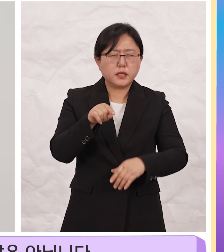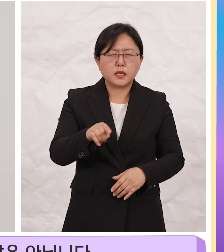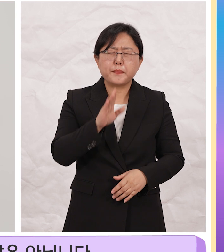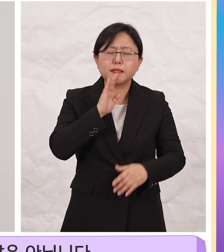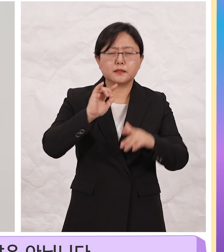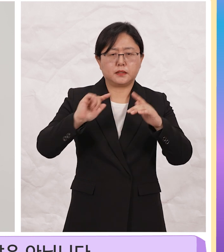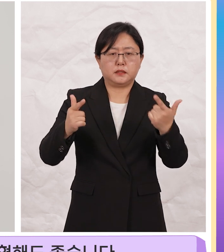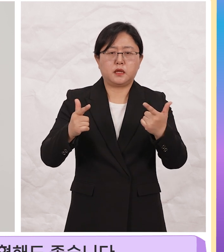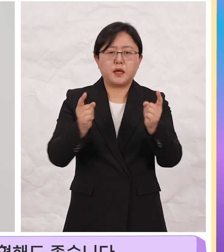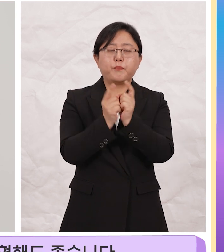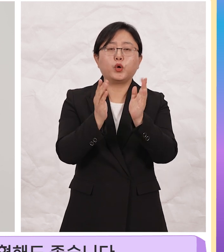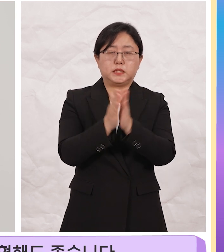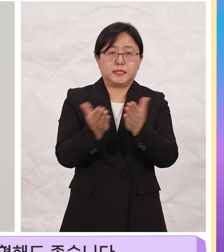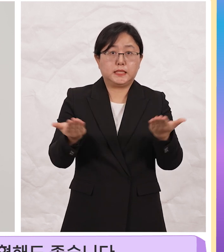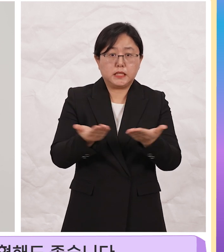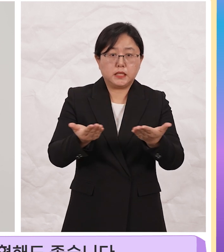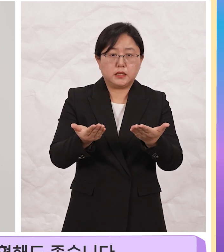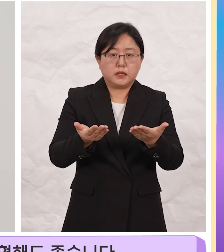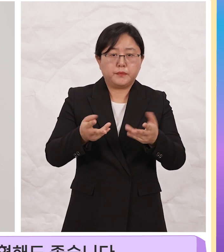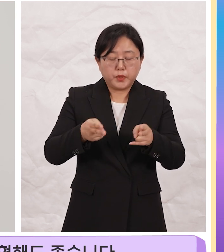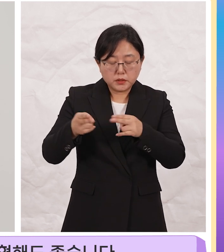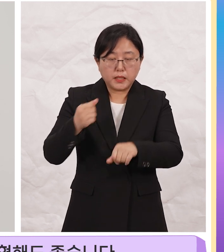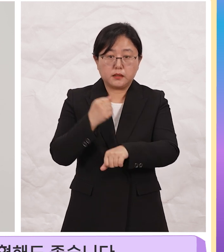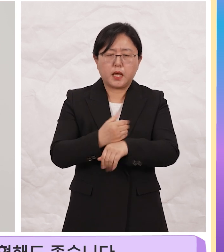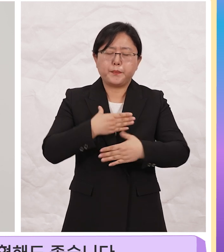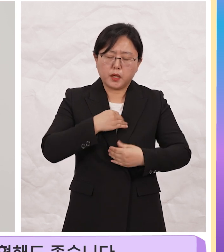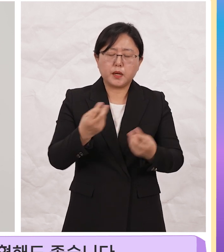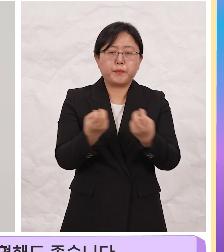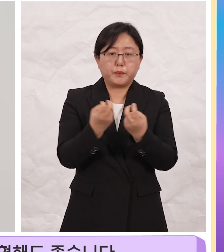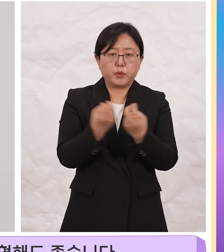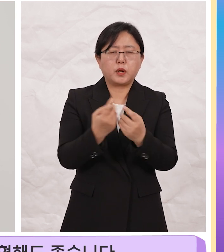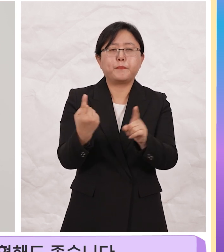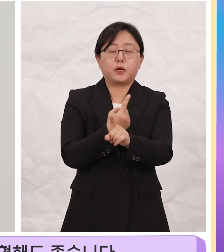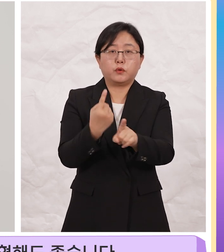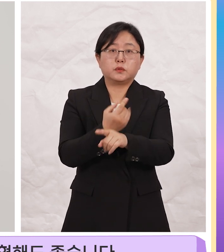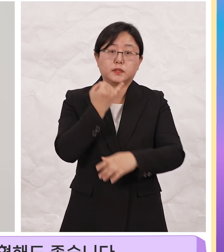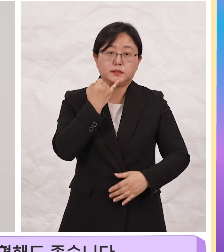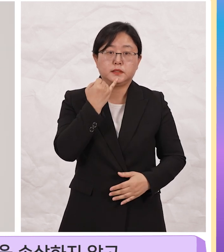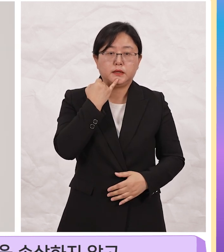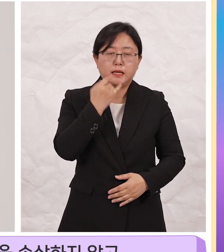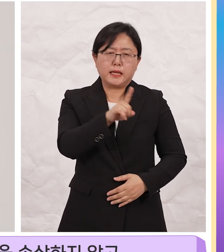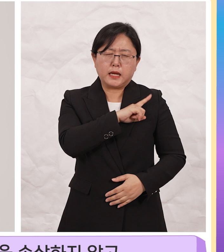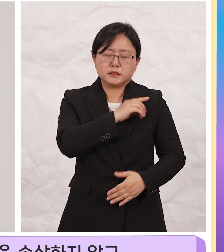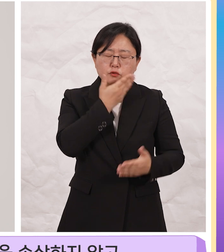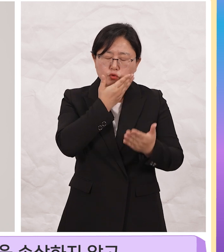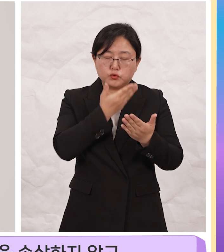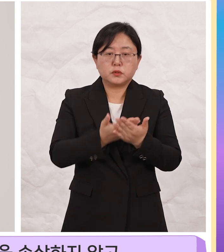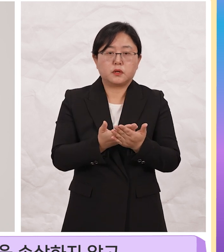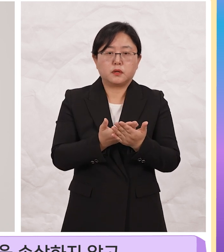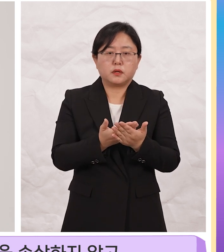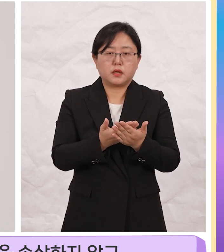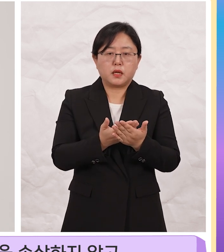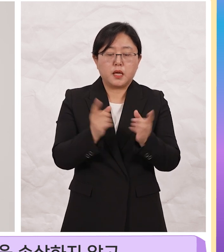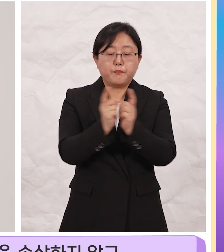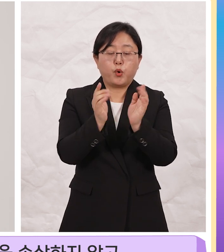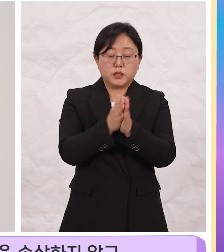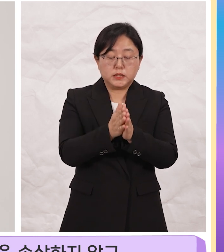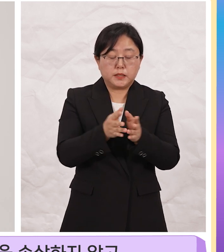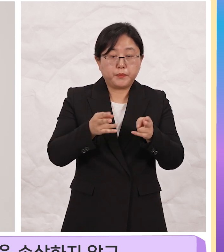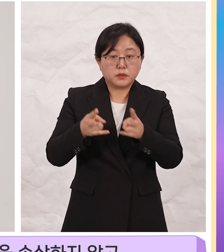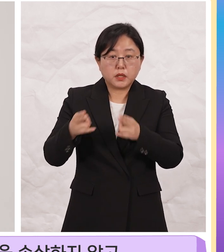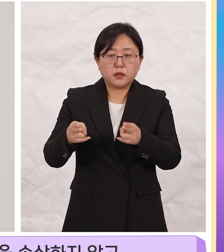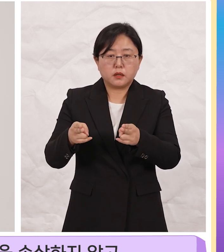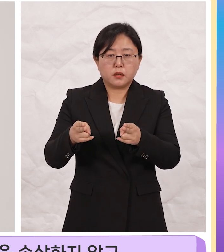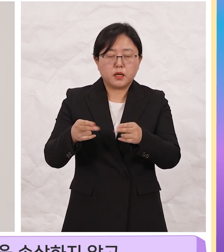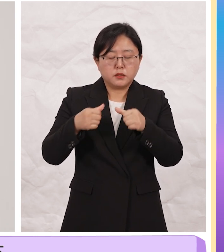정답은 아닙니다. 본인이 작업하면서 더 편한 방법으로 변형해도 좋습니다. 가장 중요한 것은 본인이